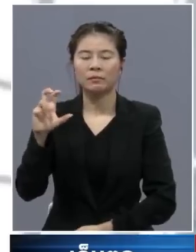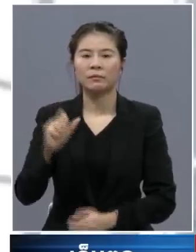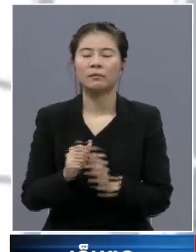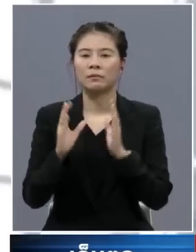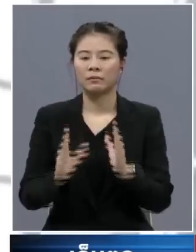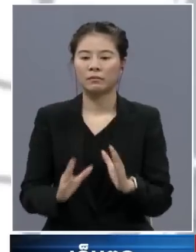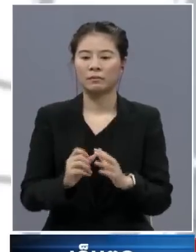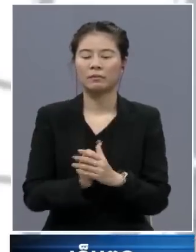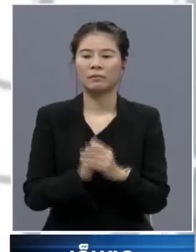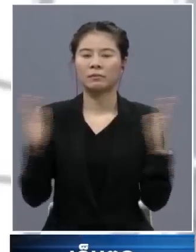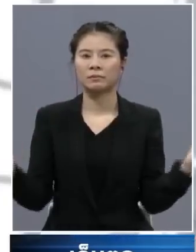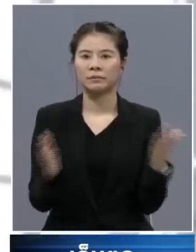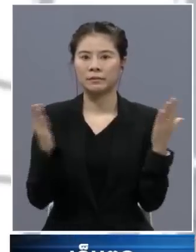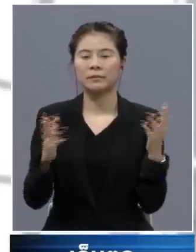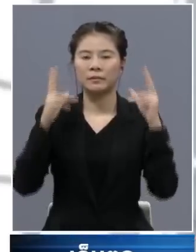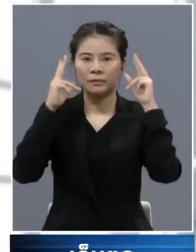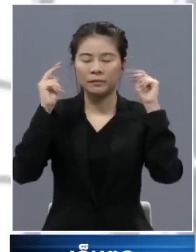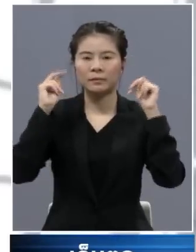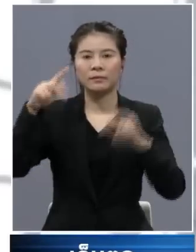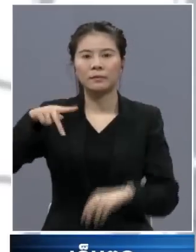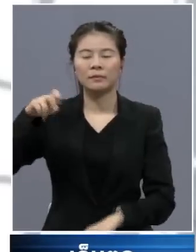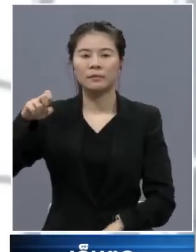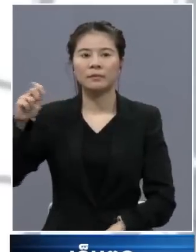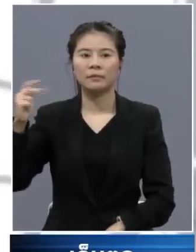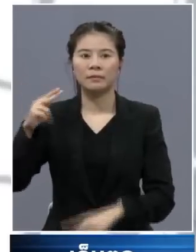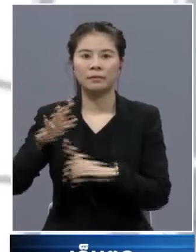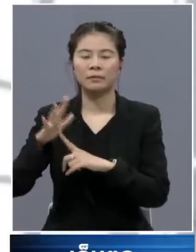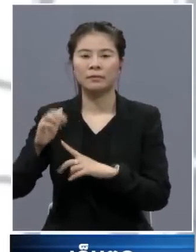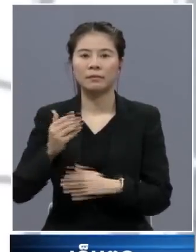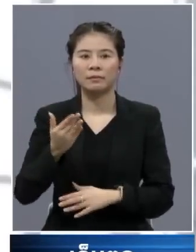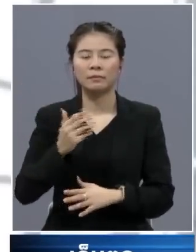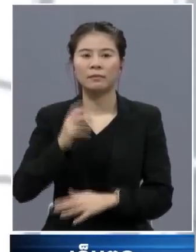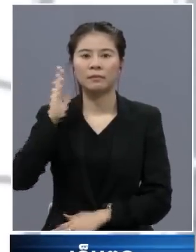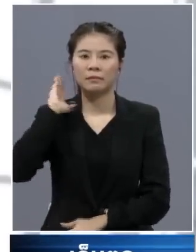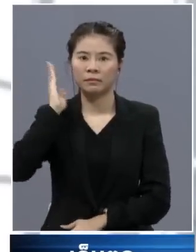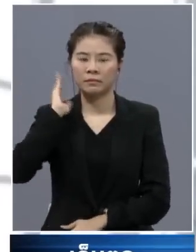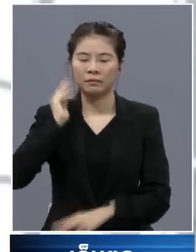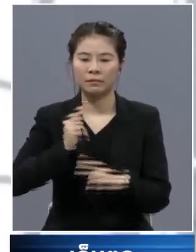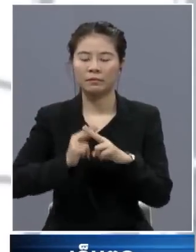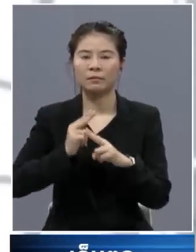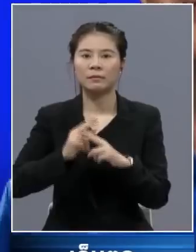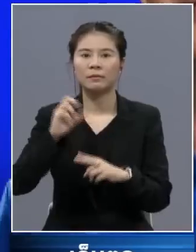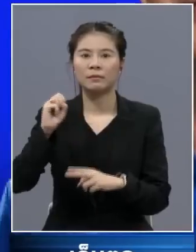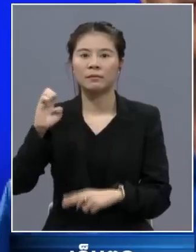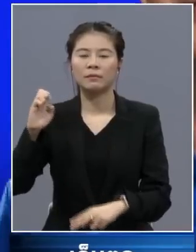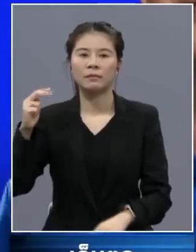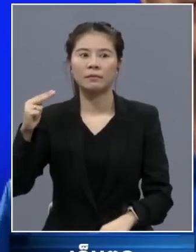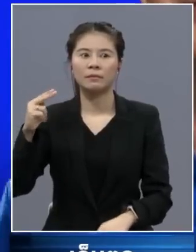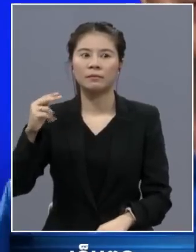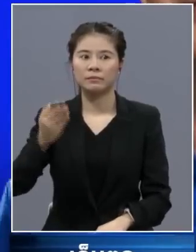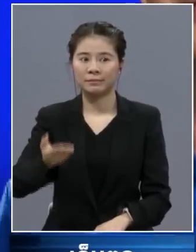แบบนี้ครับฝากฝั่งของคุณสิทธาเองก็ไม่ได้อยู่นิ่งเหมือนกันนะครับก็ออกมาโต้เคลื่อนไหวผ่านทางโซเชียล